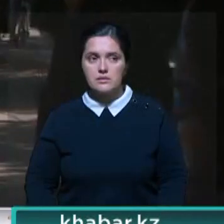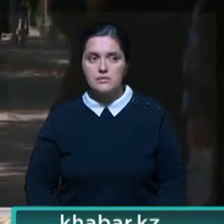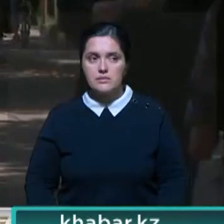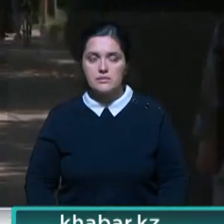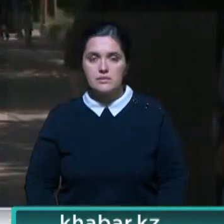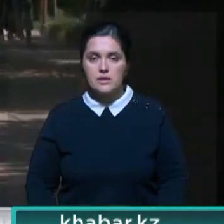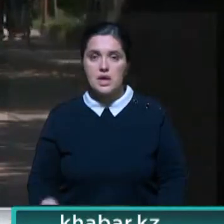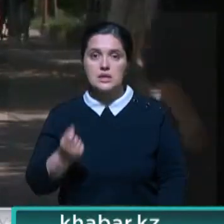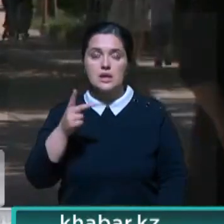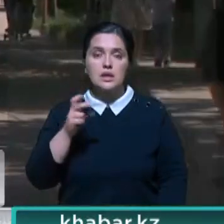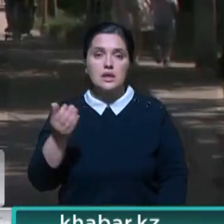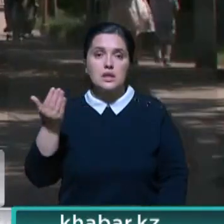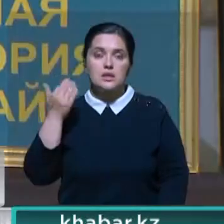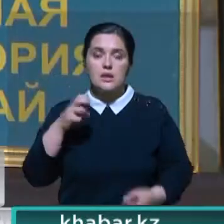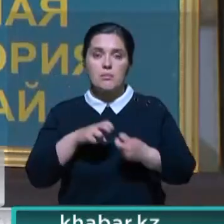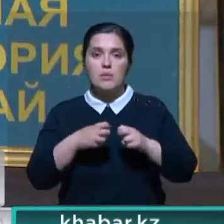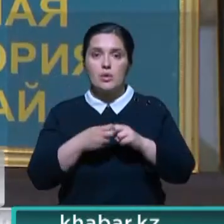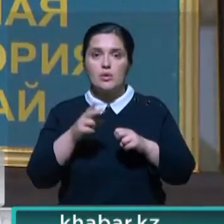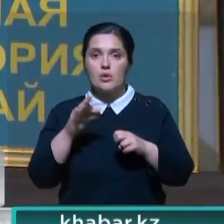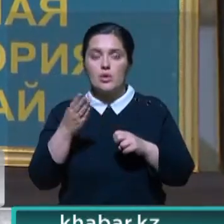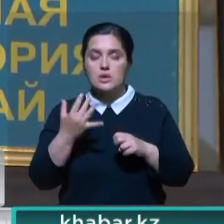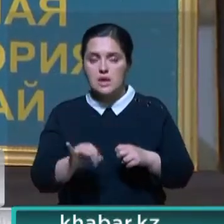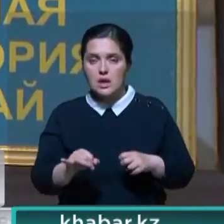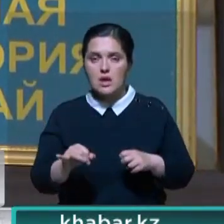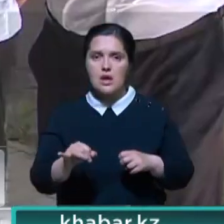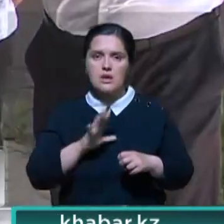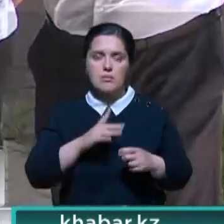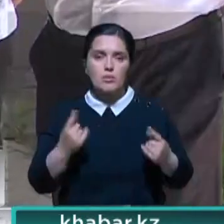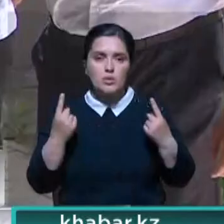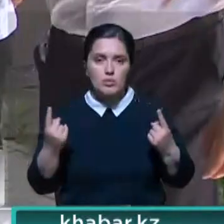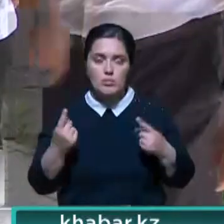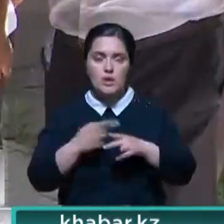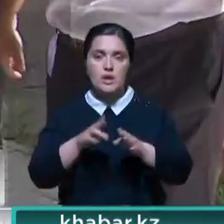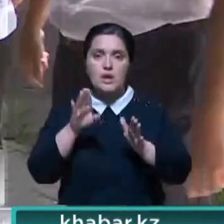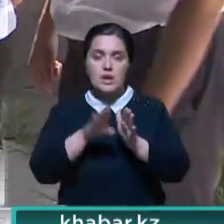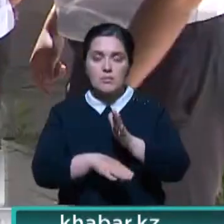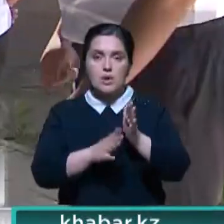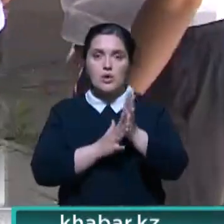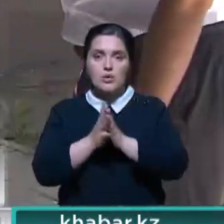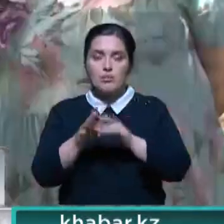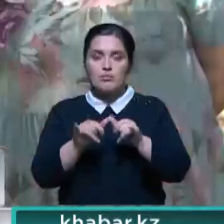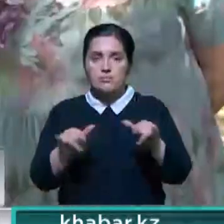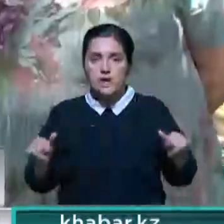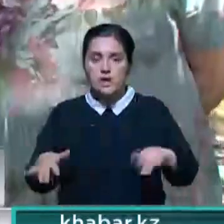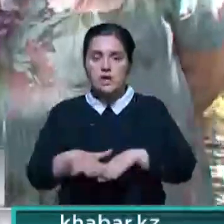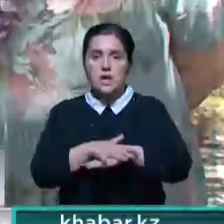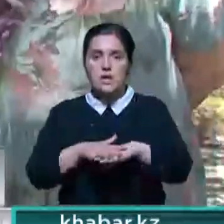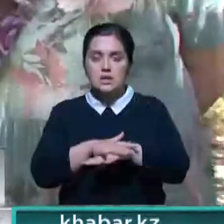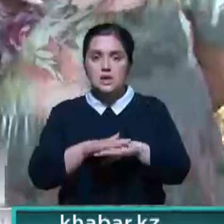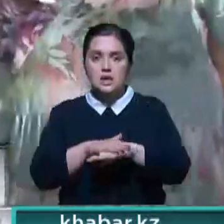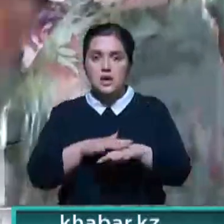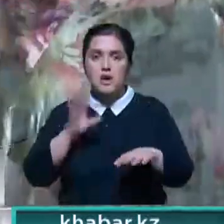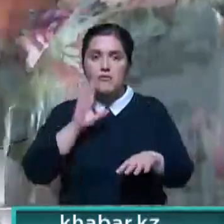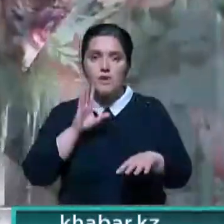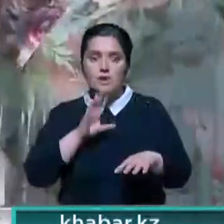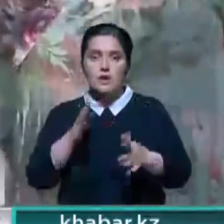Еще несколько лет назад проблемы жителей Коксая не были столь масштабными. Они стали обостряться с ростом населения. Местный водопровод со своей главной